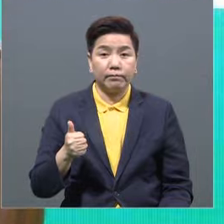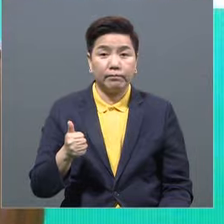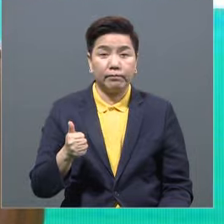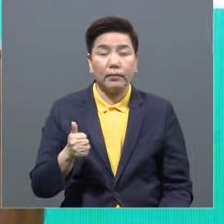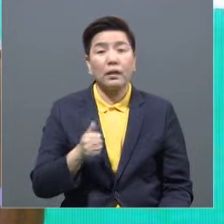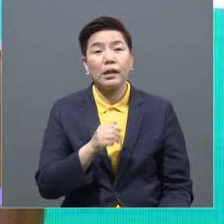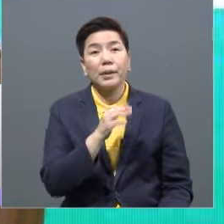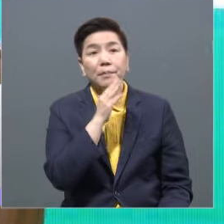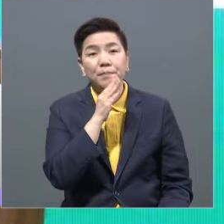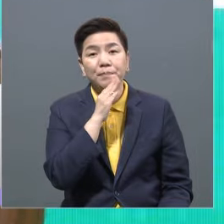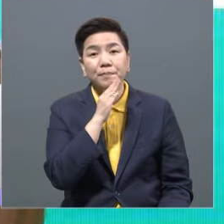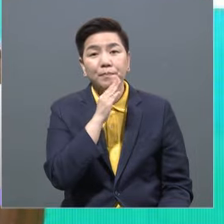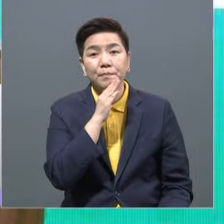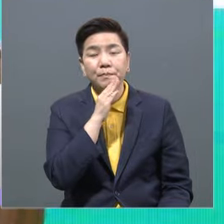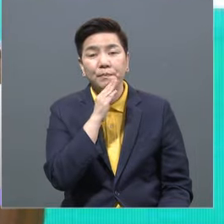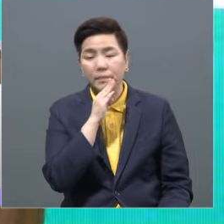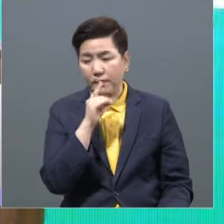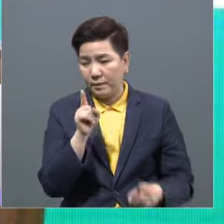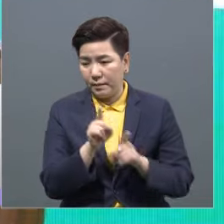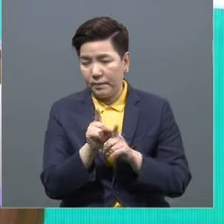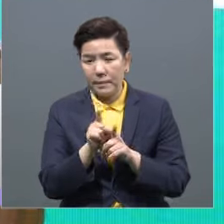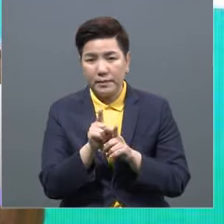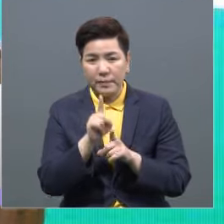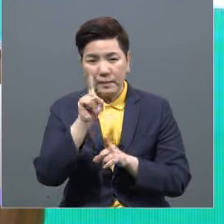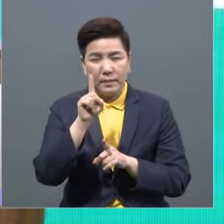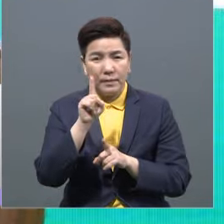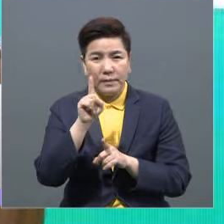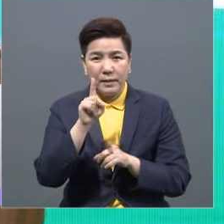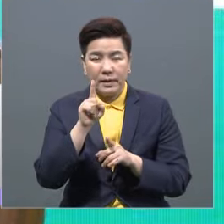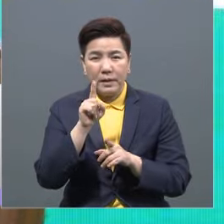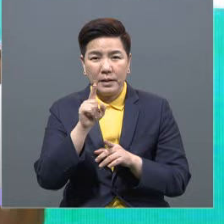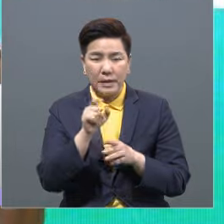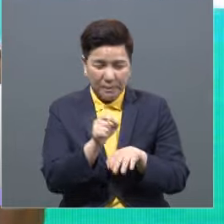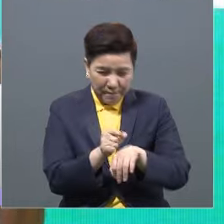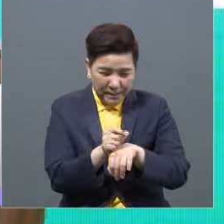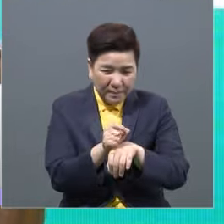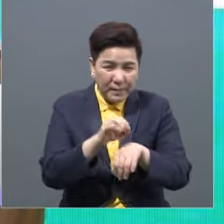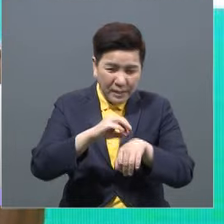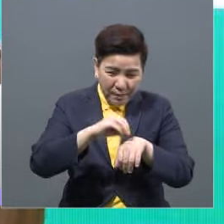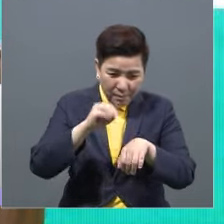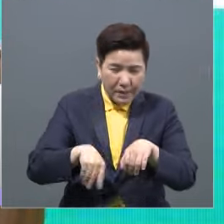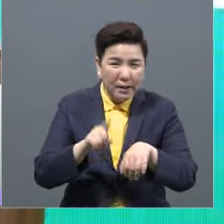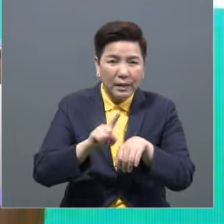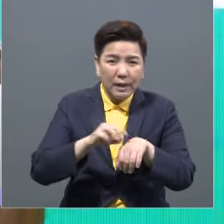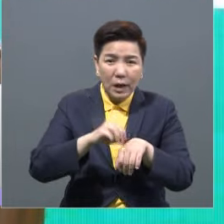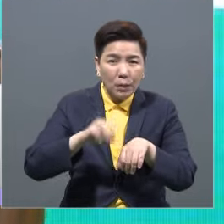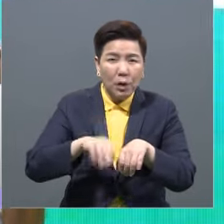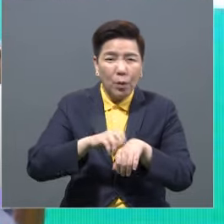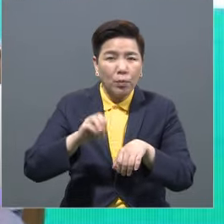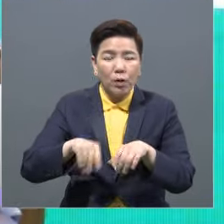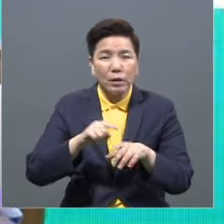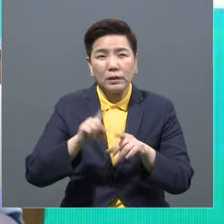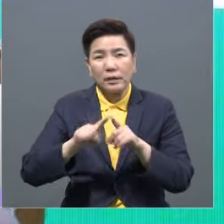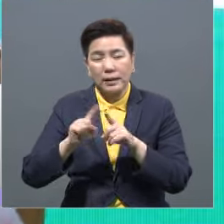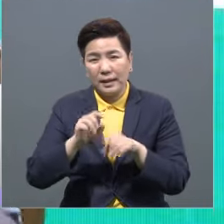ก็ถ้าตัดในเรื่องของตัวขาปลวกปีด้วงแล้วก็ในเรื่องของ